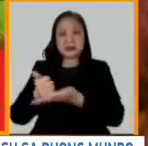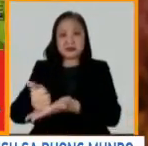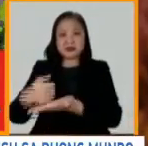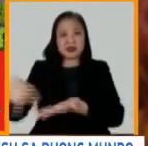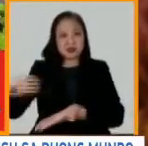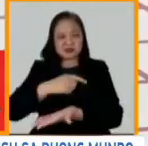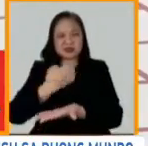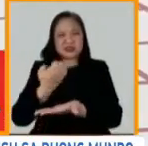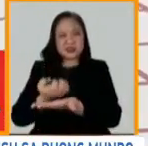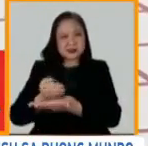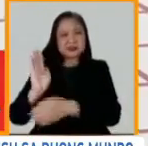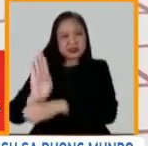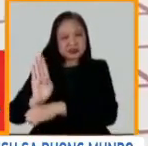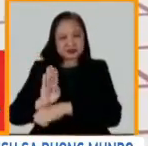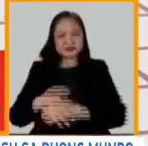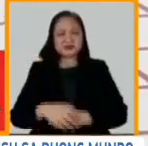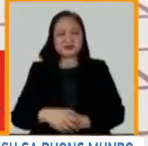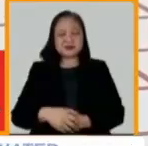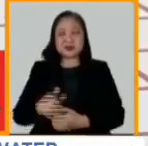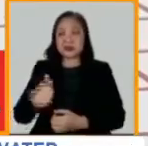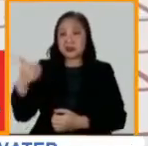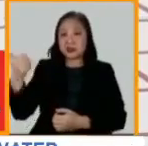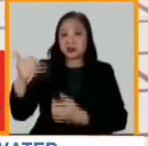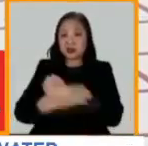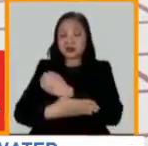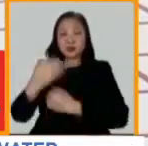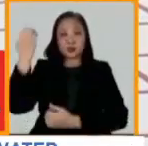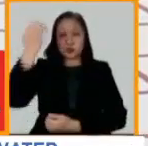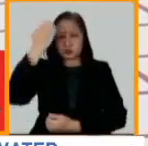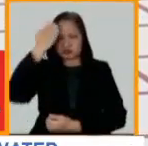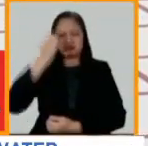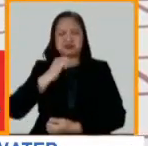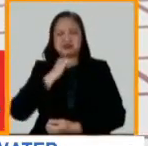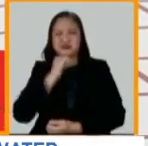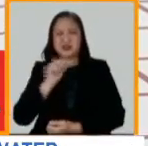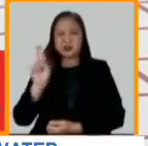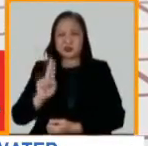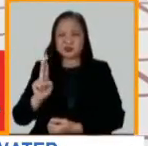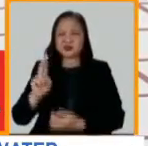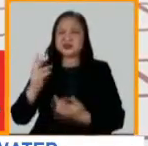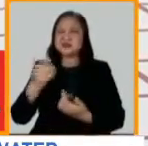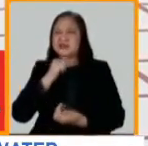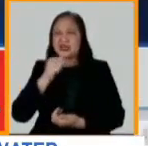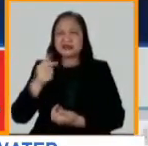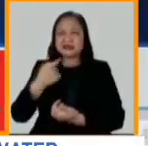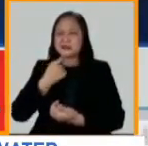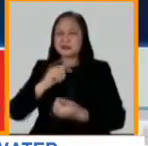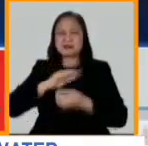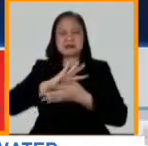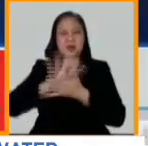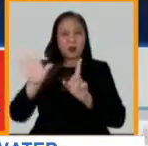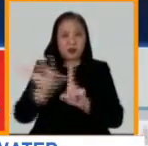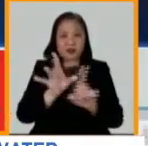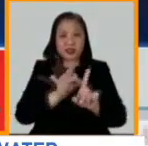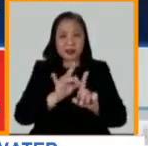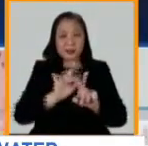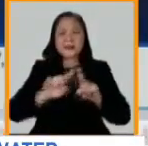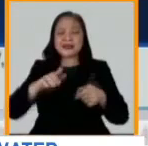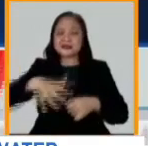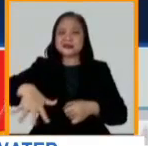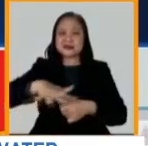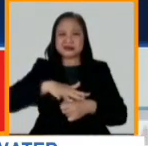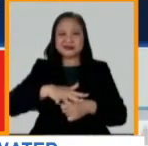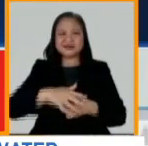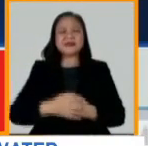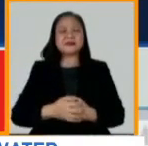ang mga bansa sa Europa na hindi na raw tinuturing na pandemic ang COVID-19, kundi endemic. Dapat pag-aralan natin ano